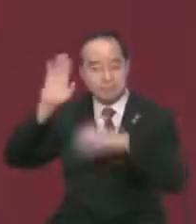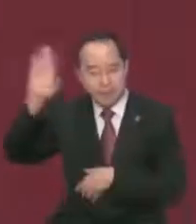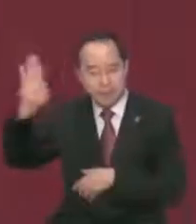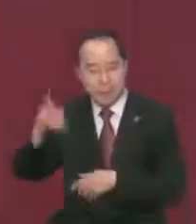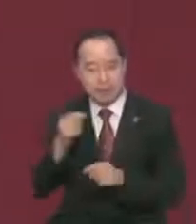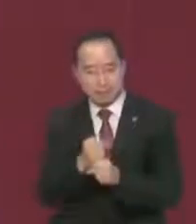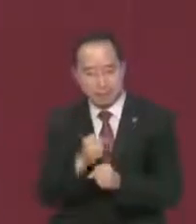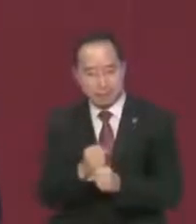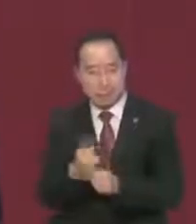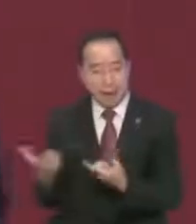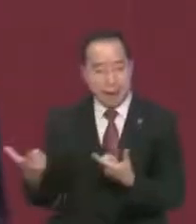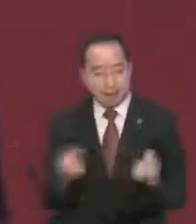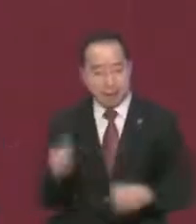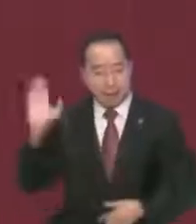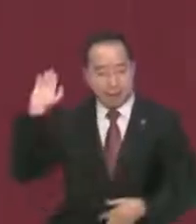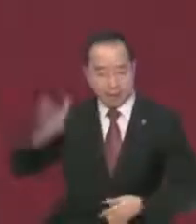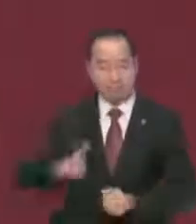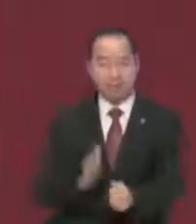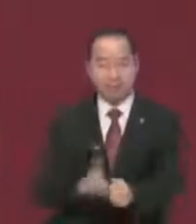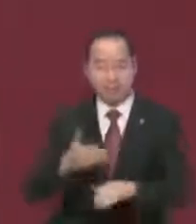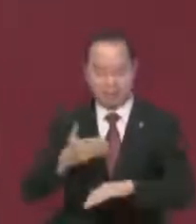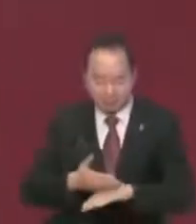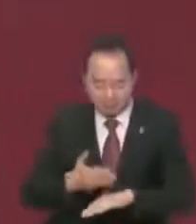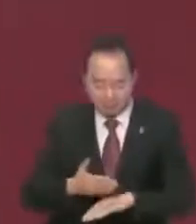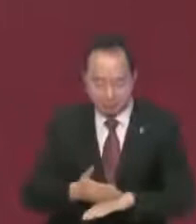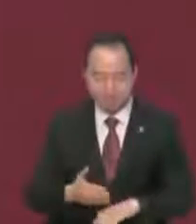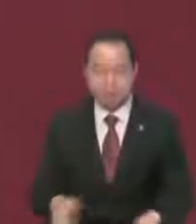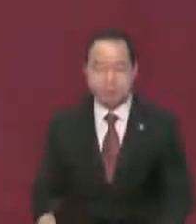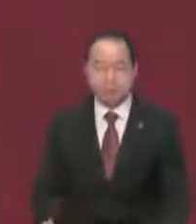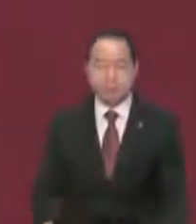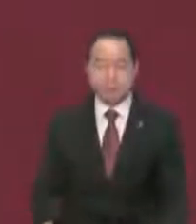가십시다. 경청해 주셔서 감사합니다.